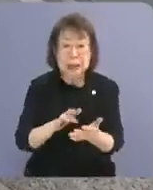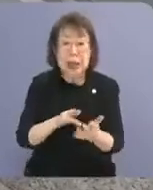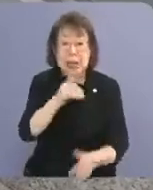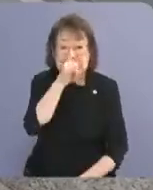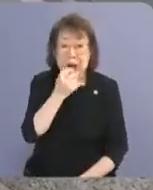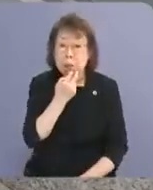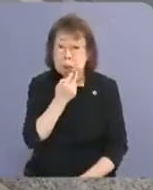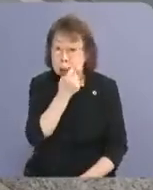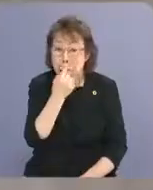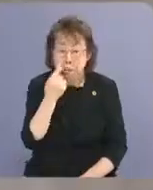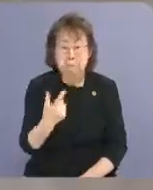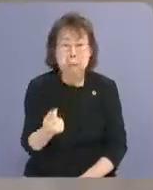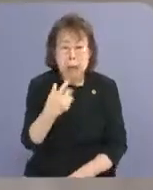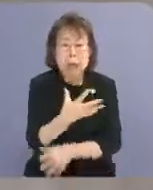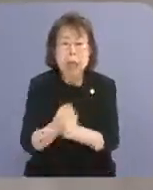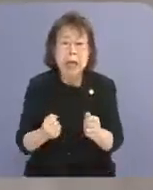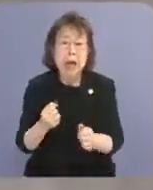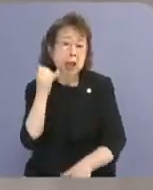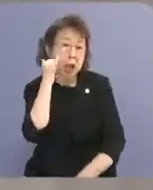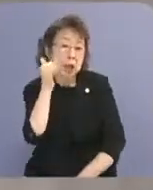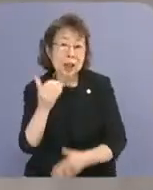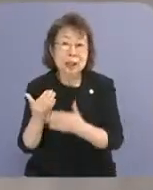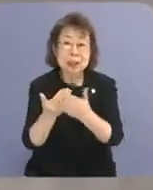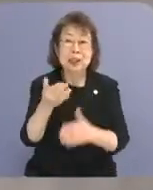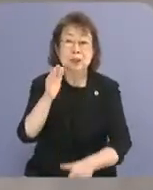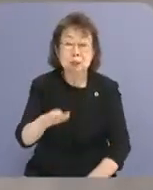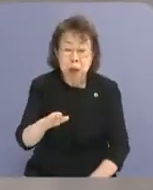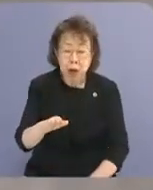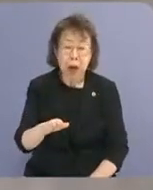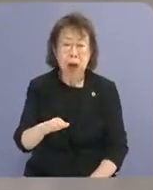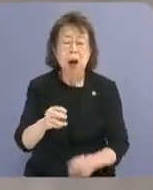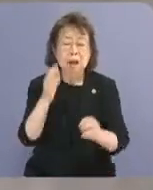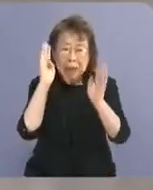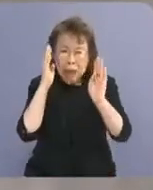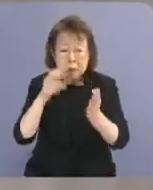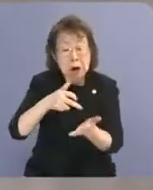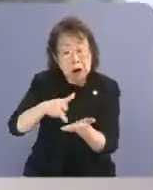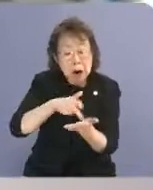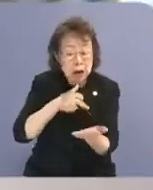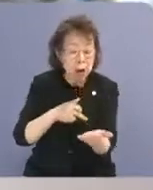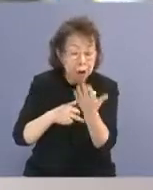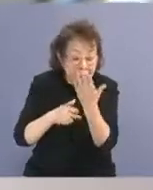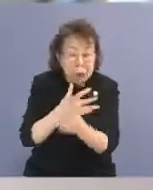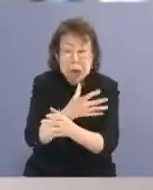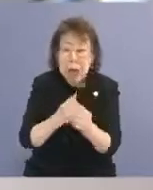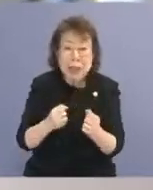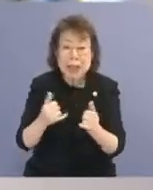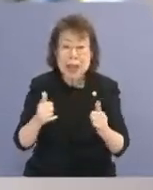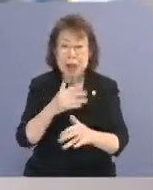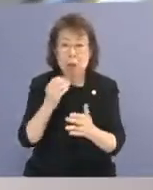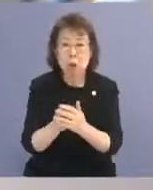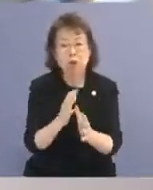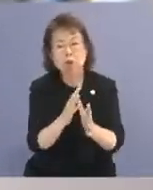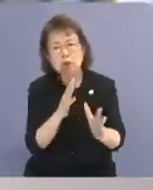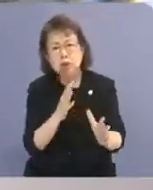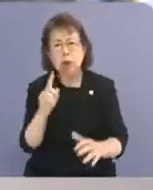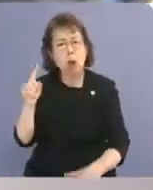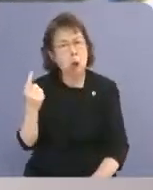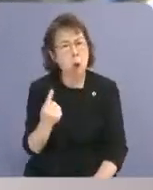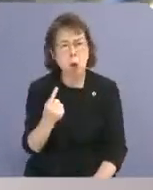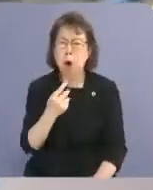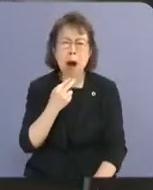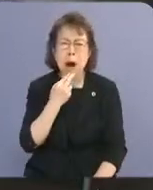병원에서 곧바로 예 약자에게 연락하지 만 네이버와 카카오로 실시간 예약하는 사람에게는 순서가 돌아오지